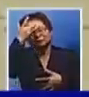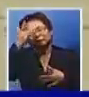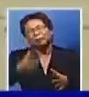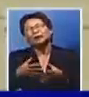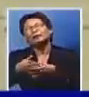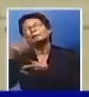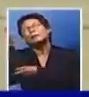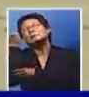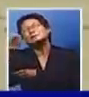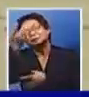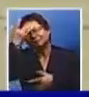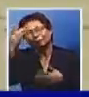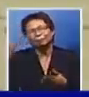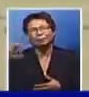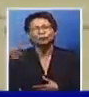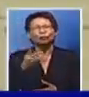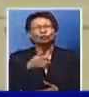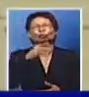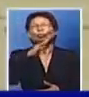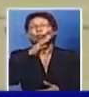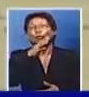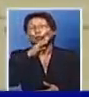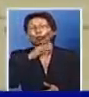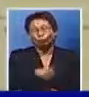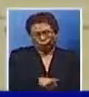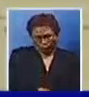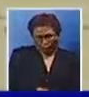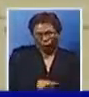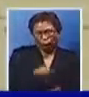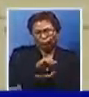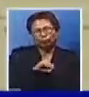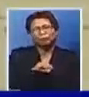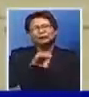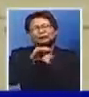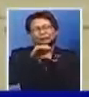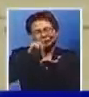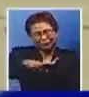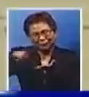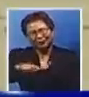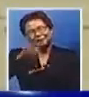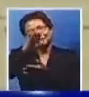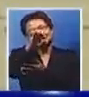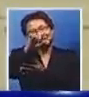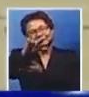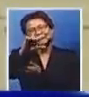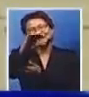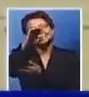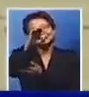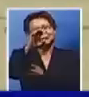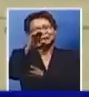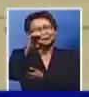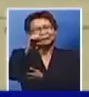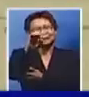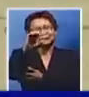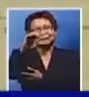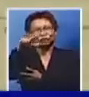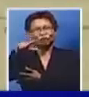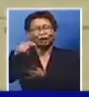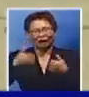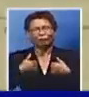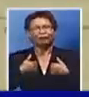juga menyediakan perkhidmatan untuk ultrasound dengan pemeriksaan ECG. So far, buat masa sekarang ni belum ada lagi